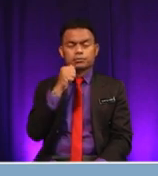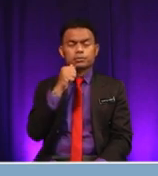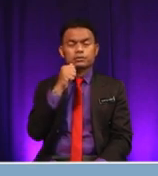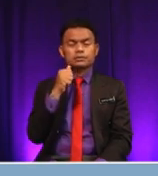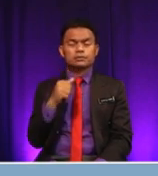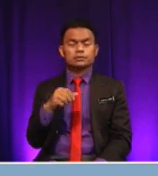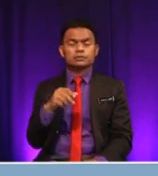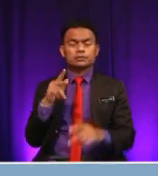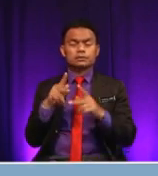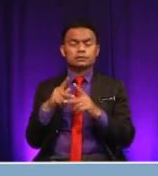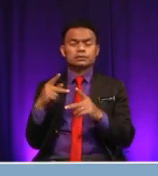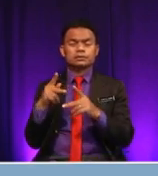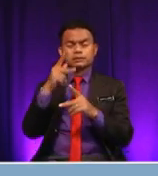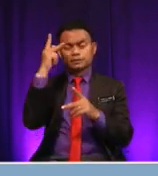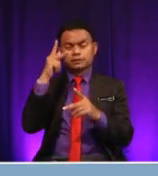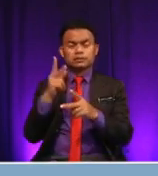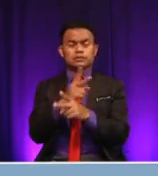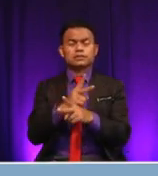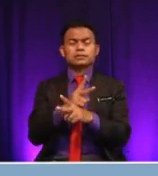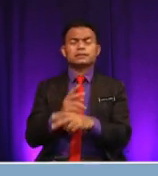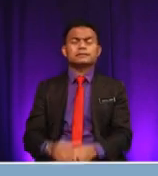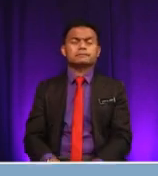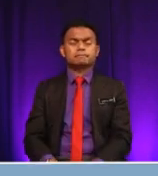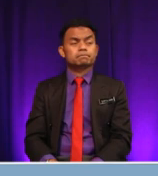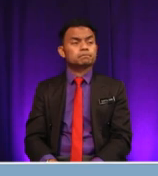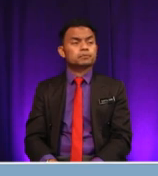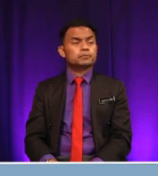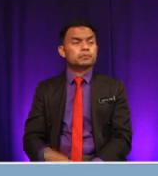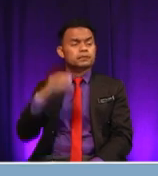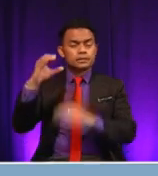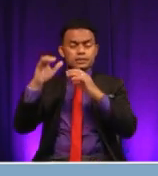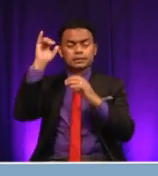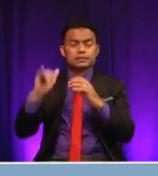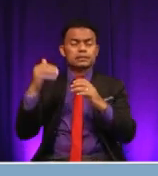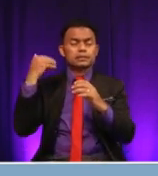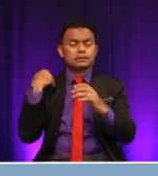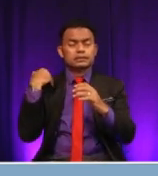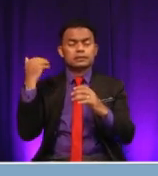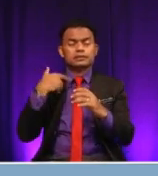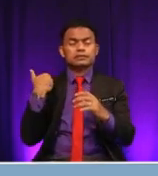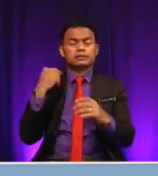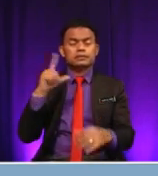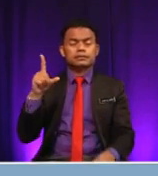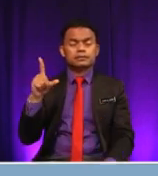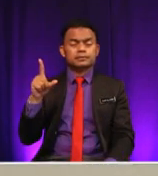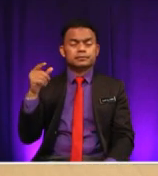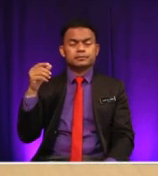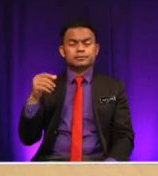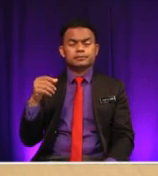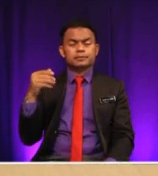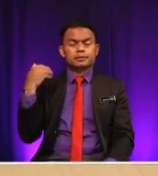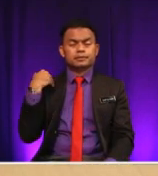ciri-ciri yang kecil yang terdapat dalam petikan gurindam di atas yang pertama ialah mempunyai dua